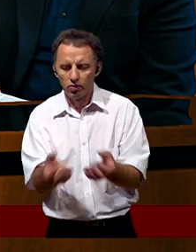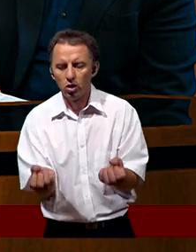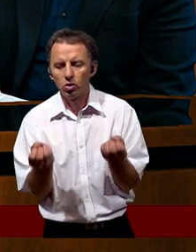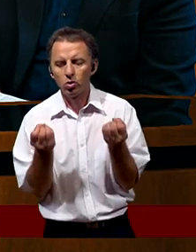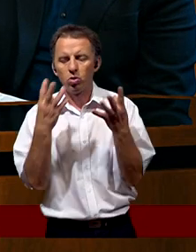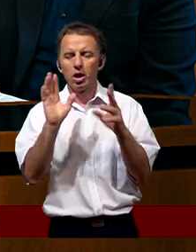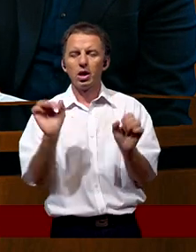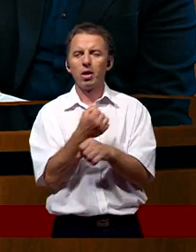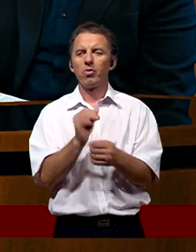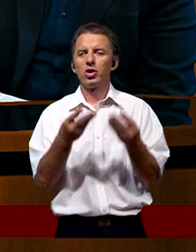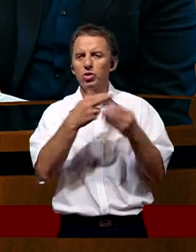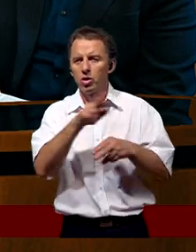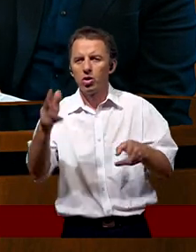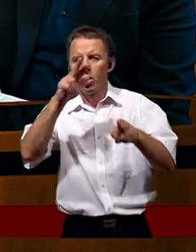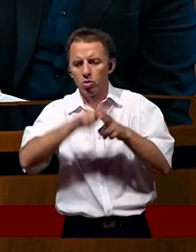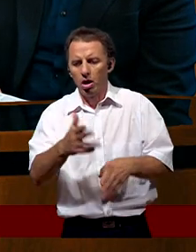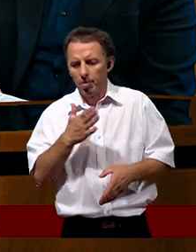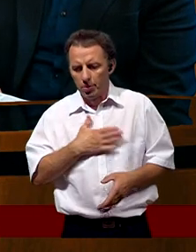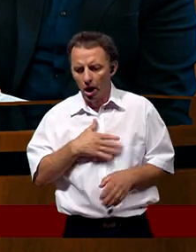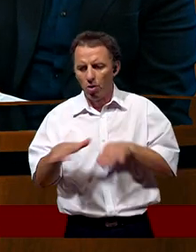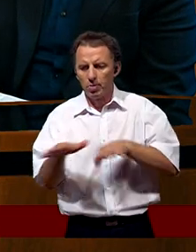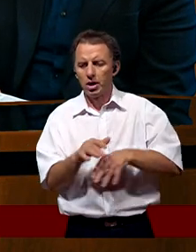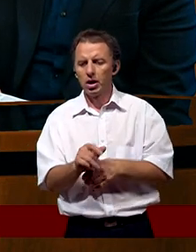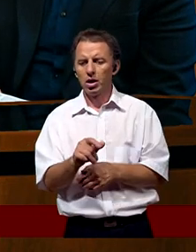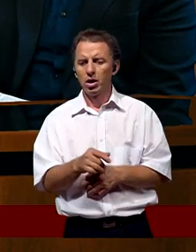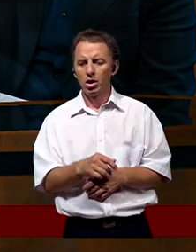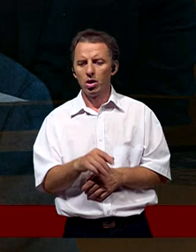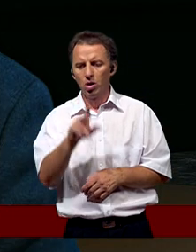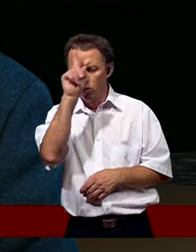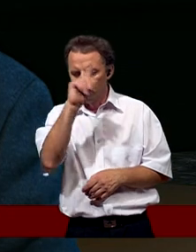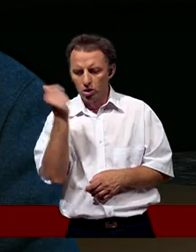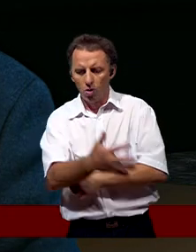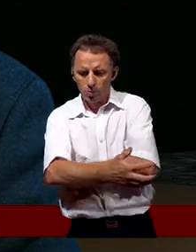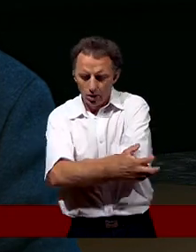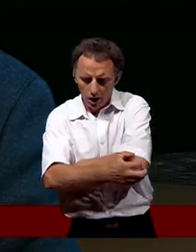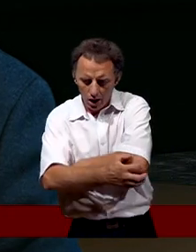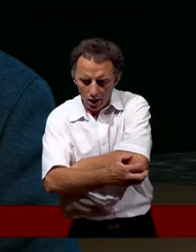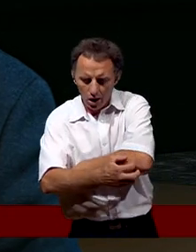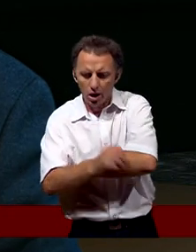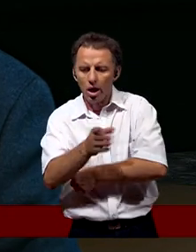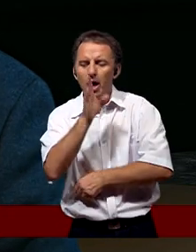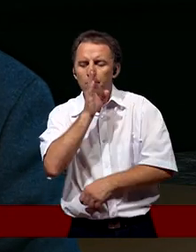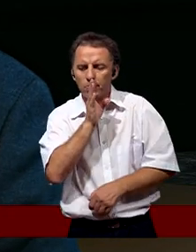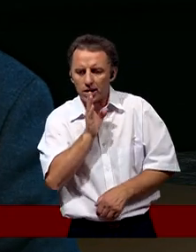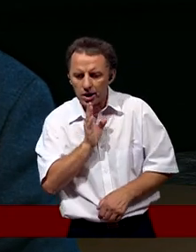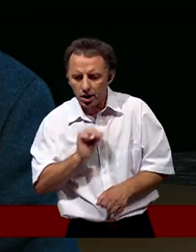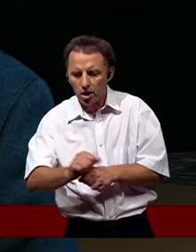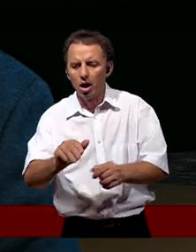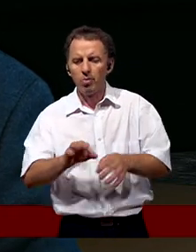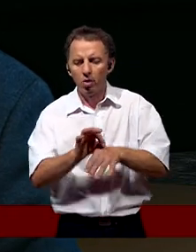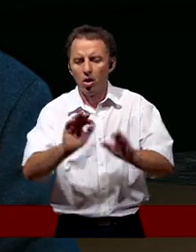cuda, niesamowite rzeczy, jakie mają miejsce właśnie w Bangladeszu, gdzie ludzie są bardzo biedni i jest nasza misja